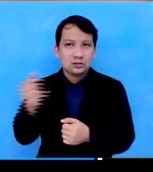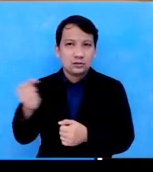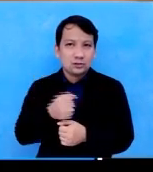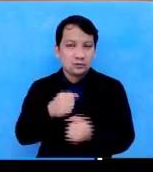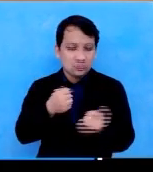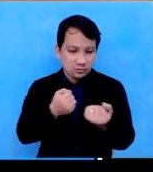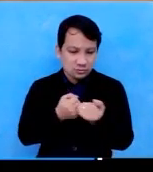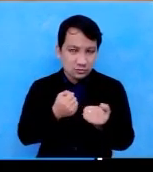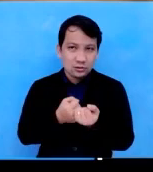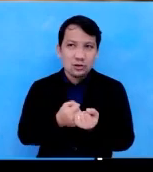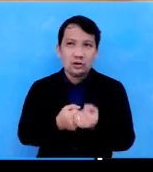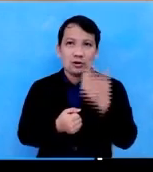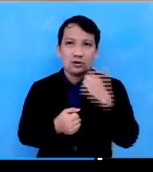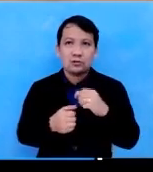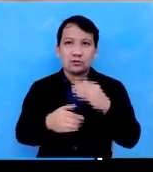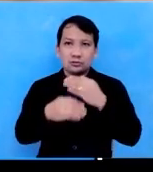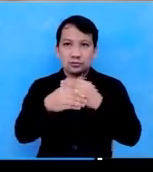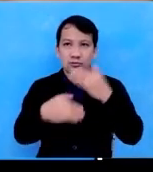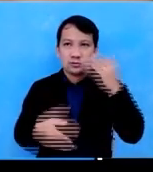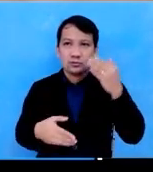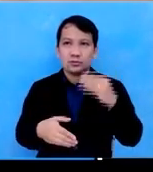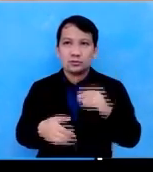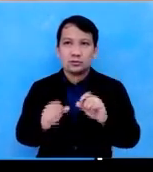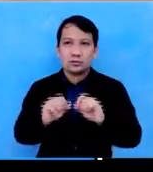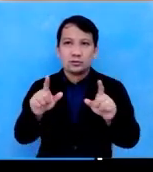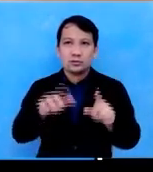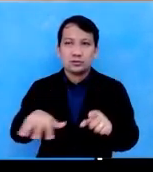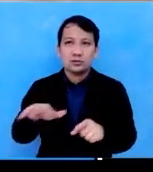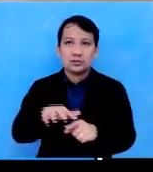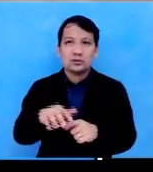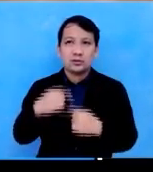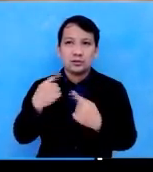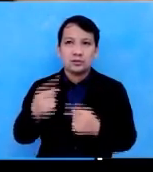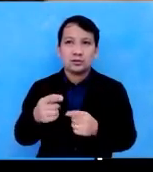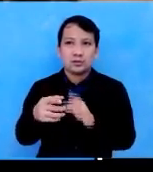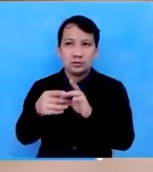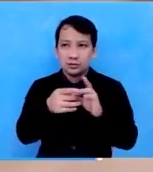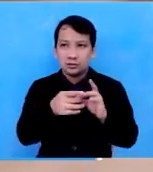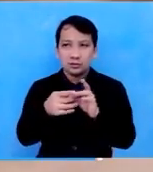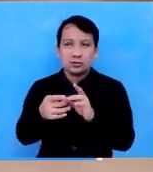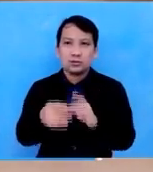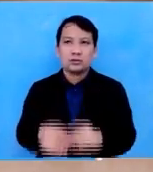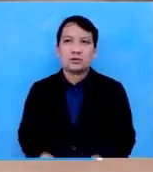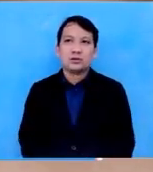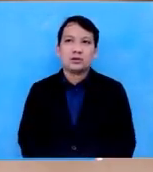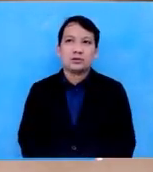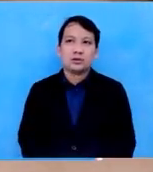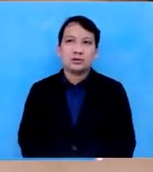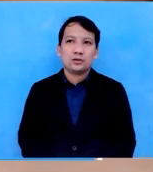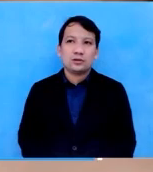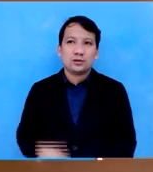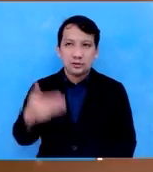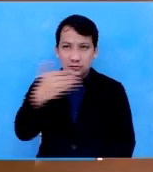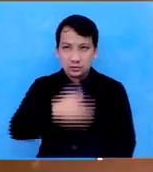Sa isang vlog kasi, may nireveal siya sa kasalukuyan niyang relationship status. Being a single mom,